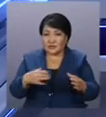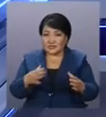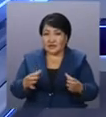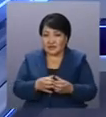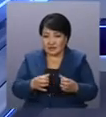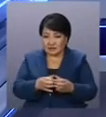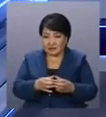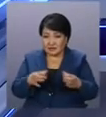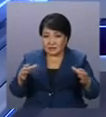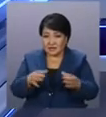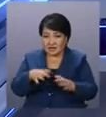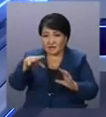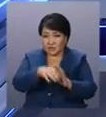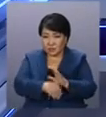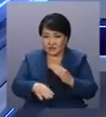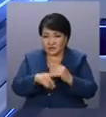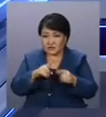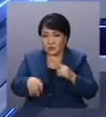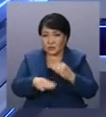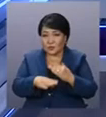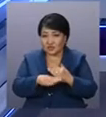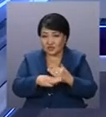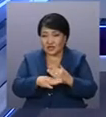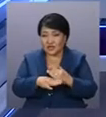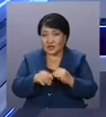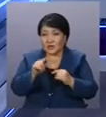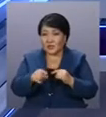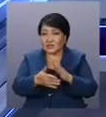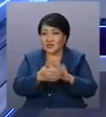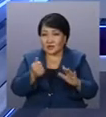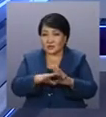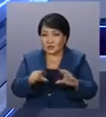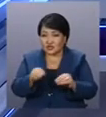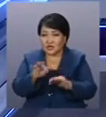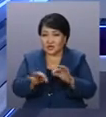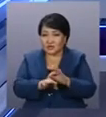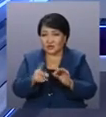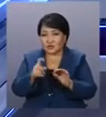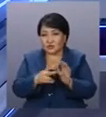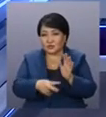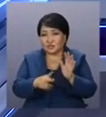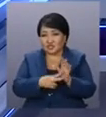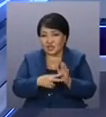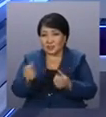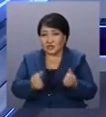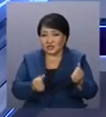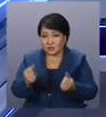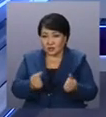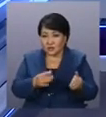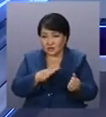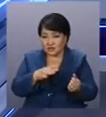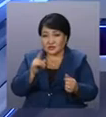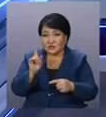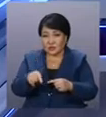жәрдем, олар жаңағы шақыртулар бойынша картада 177 машина болса көлік, солар